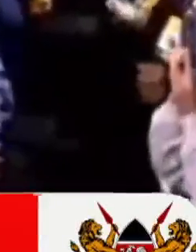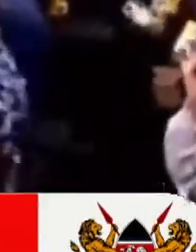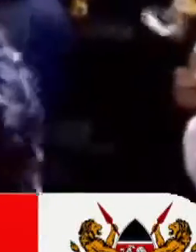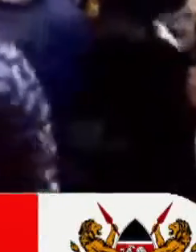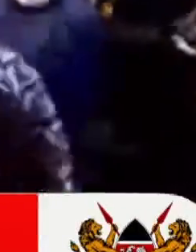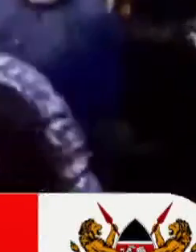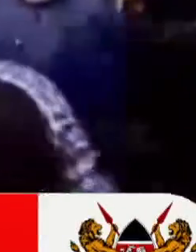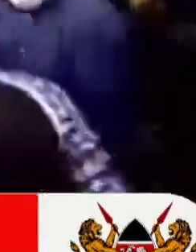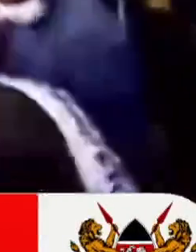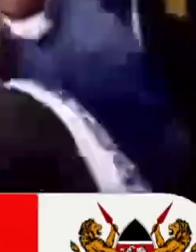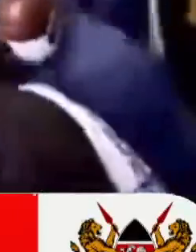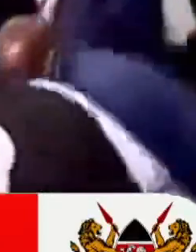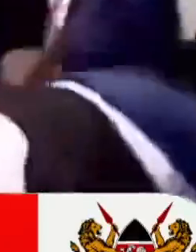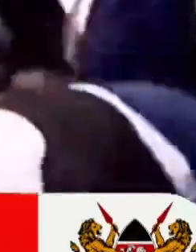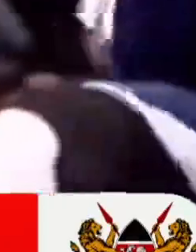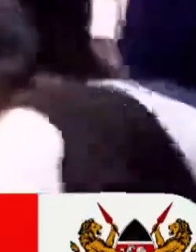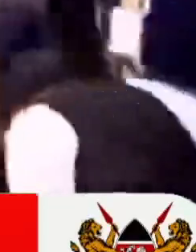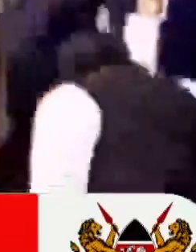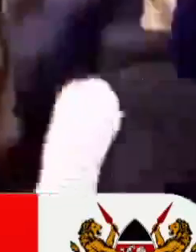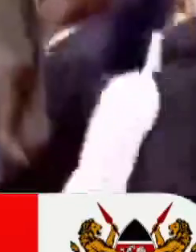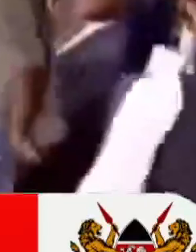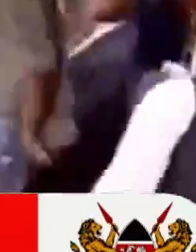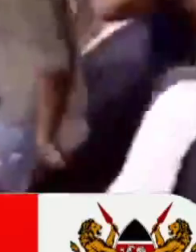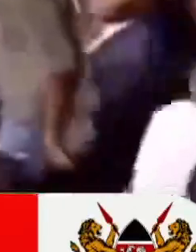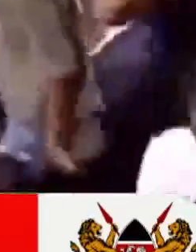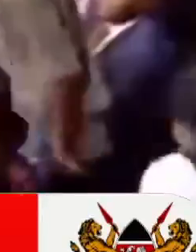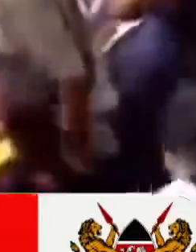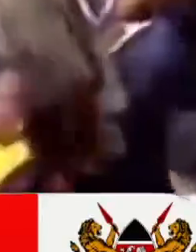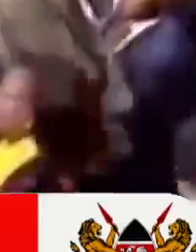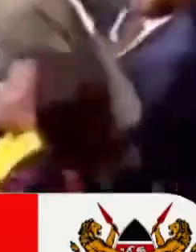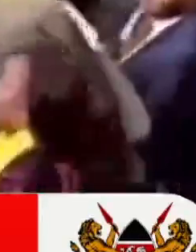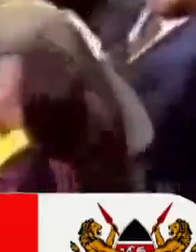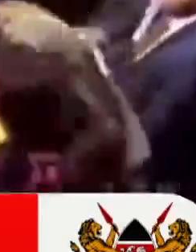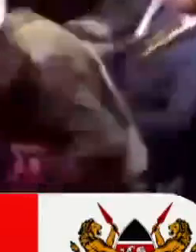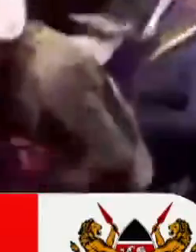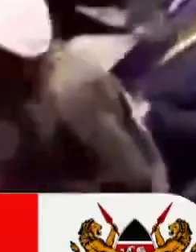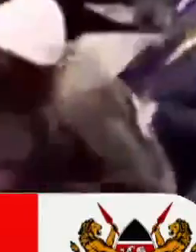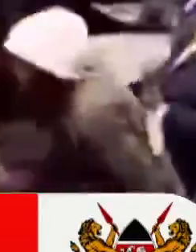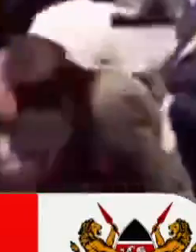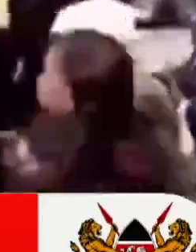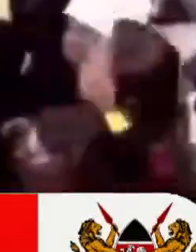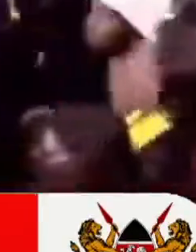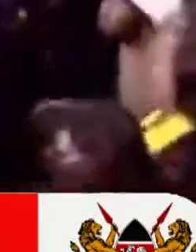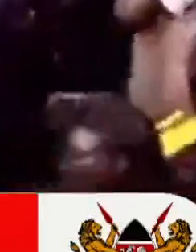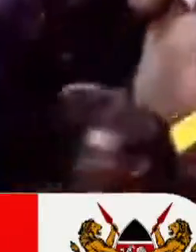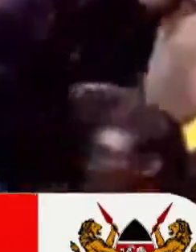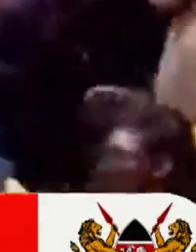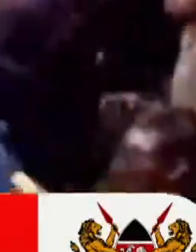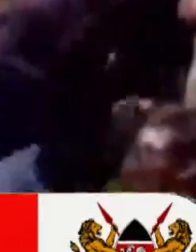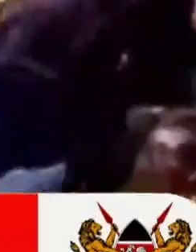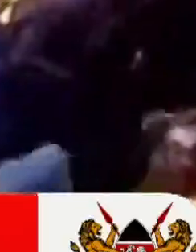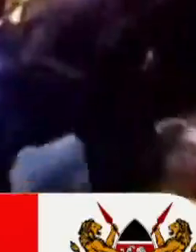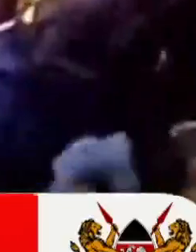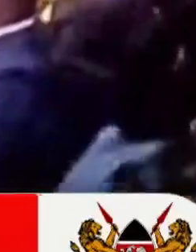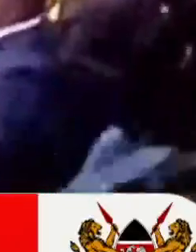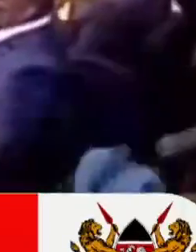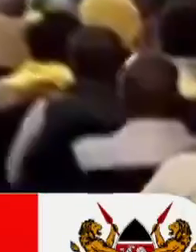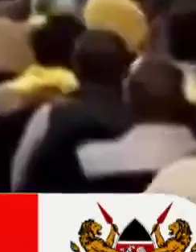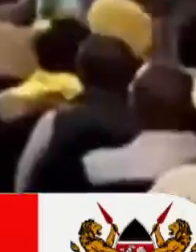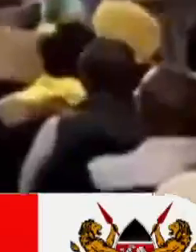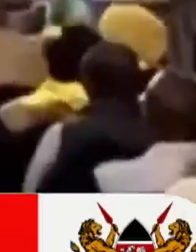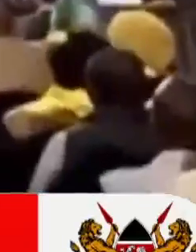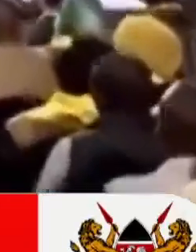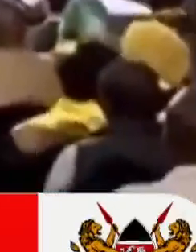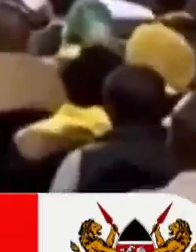You may take your seats, ladies and gentlemen. Thank you very much. Mnamo tarehe 30 mwezi Juni mwaka 2022, William